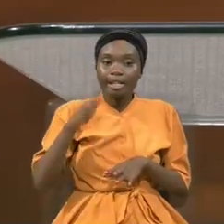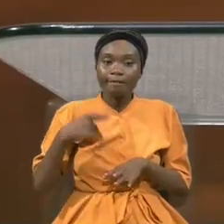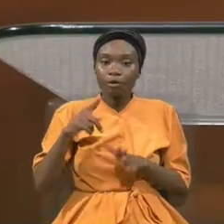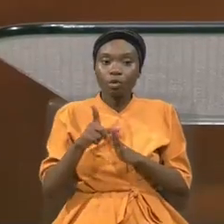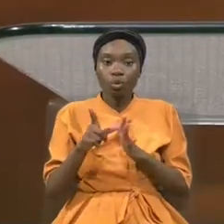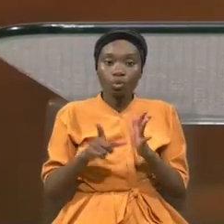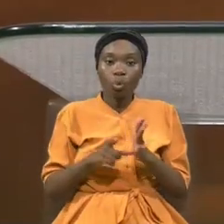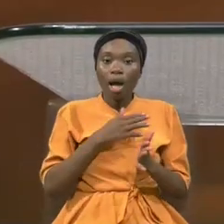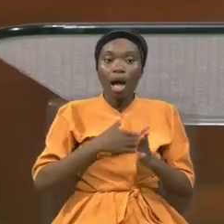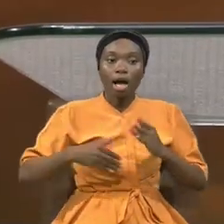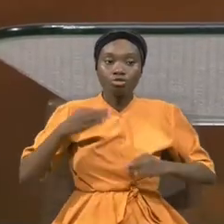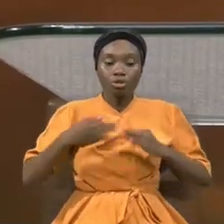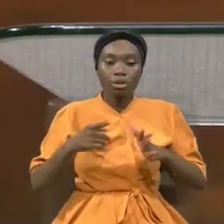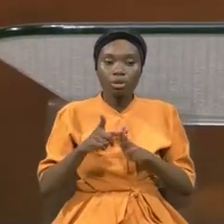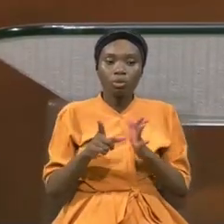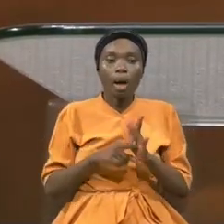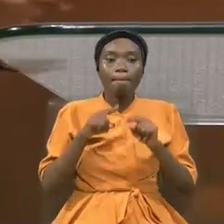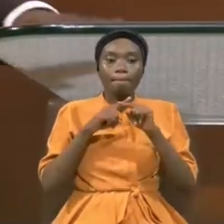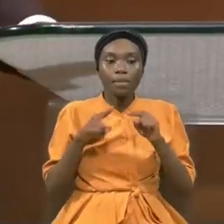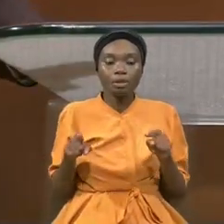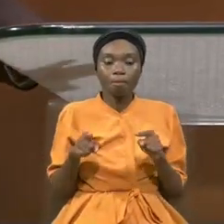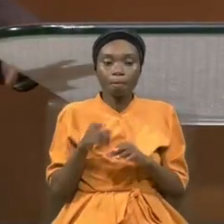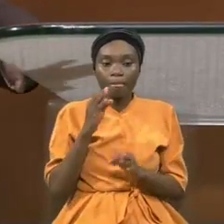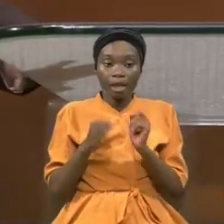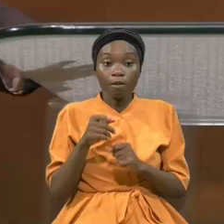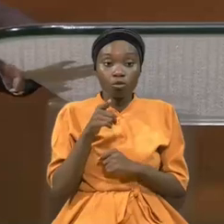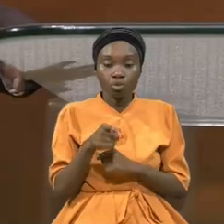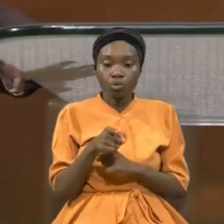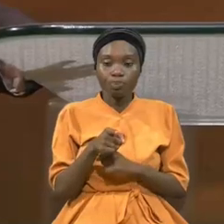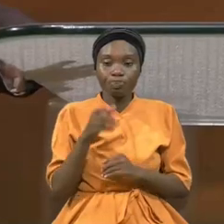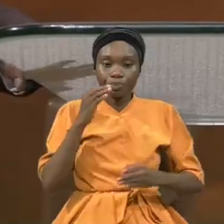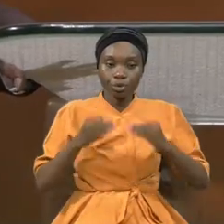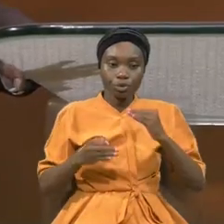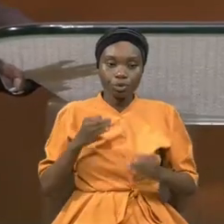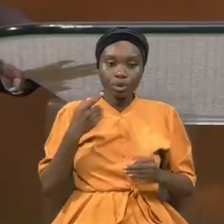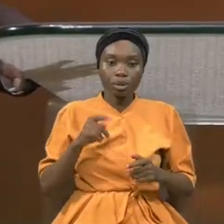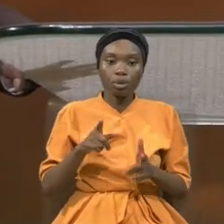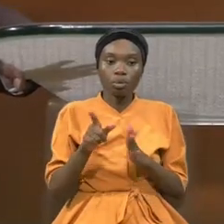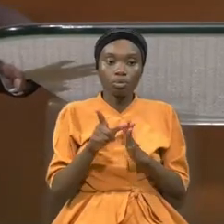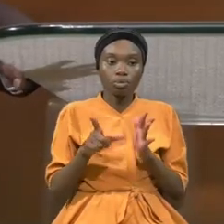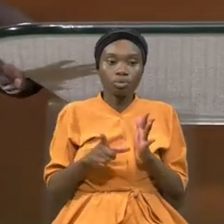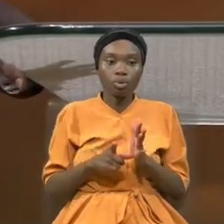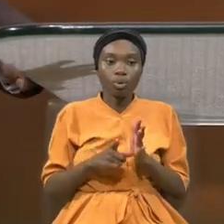et juge la loi. Or, si tu juges la loi,